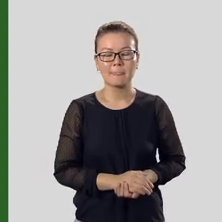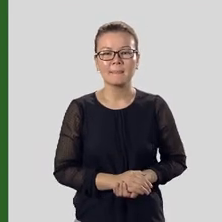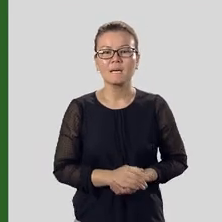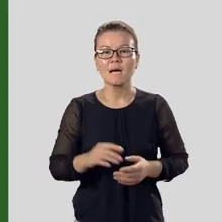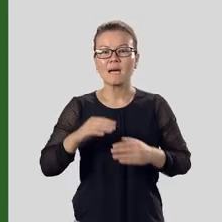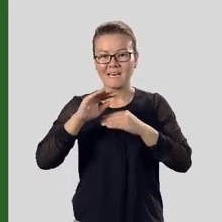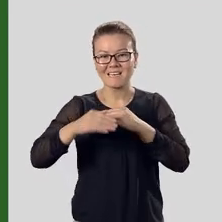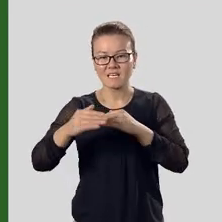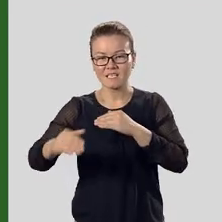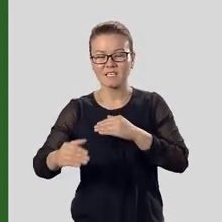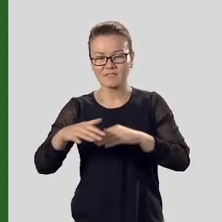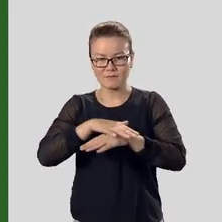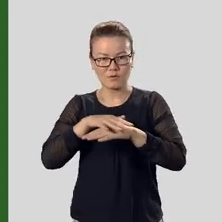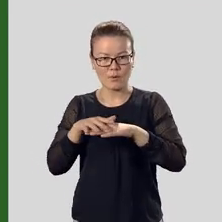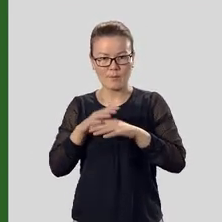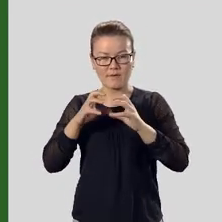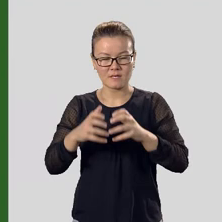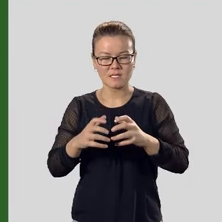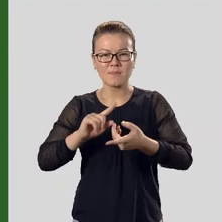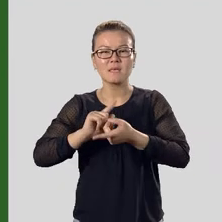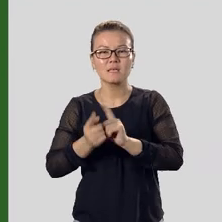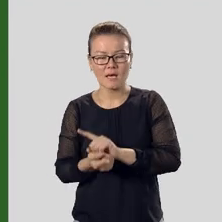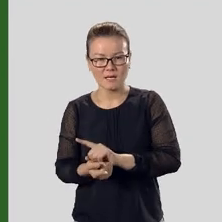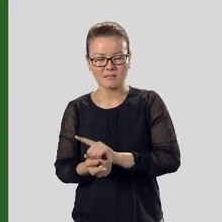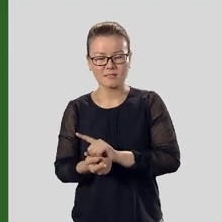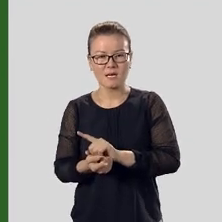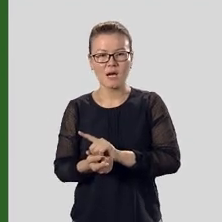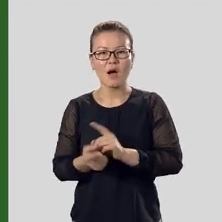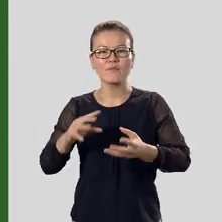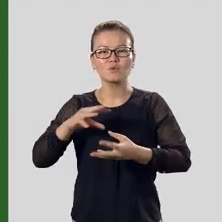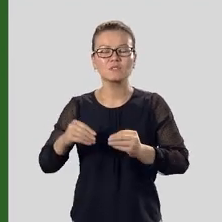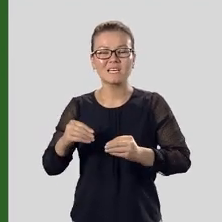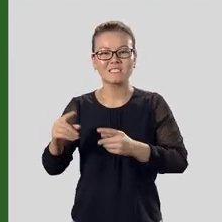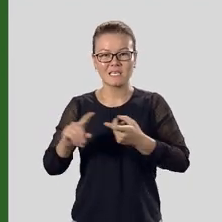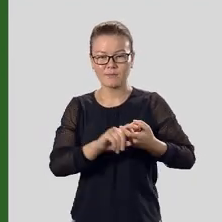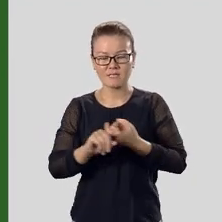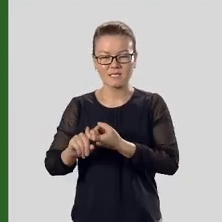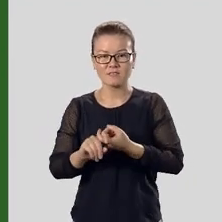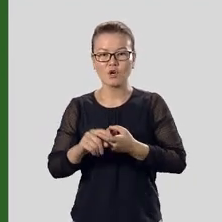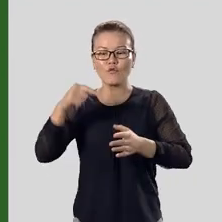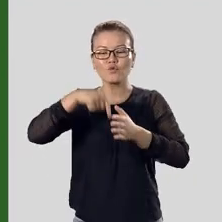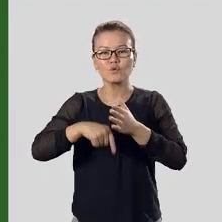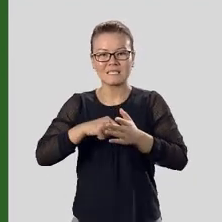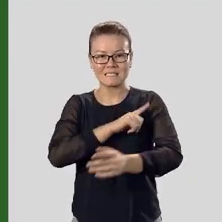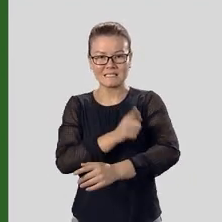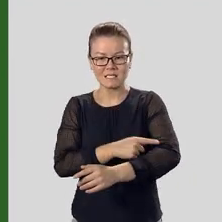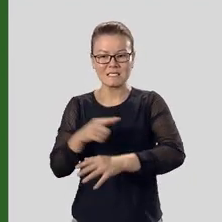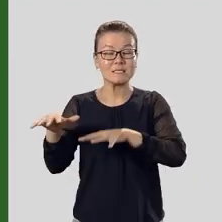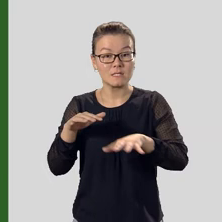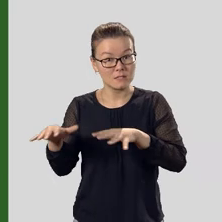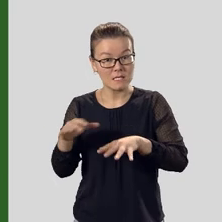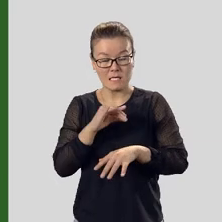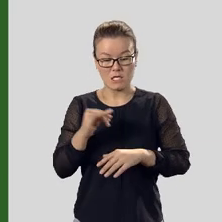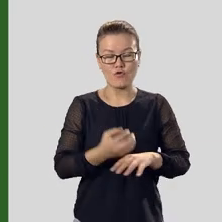Рельеф земной поверхности постоянно меняется в результате взаимодействия внутренних сил, землетрясения